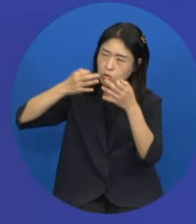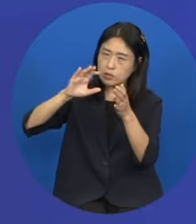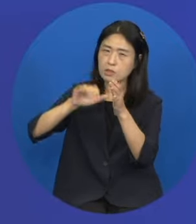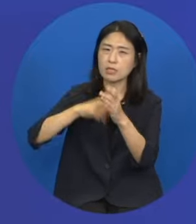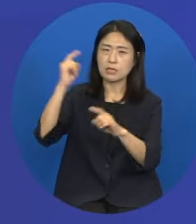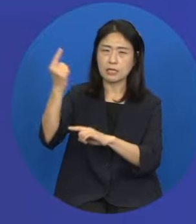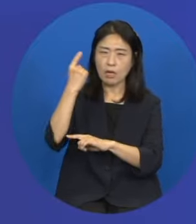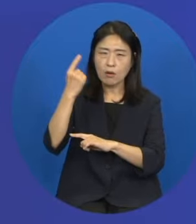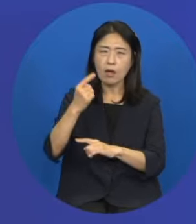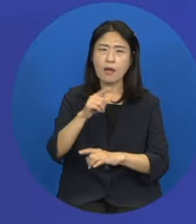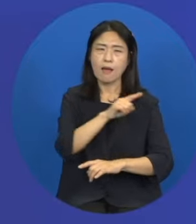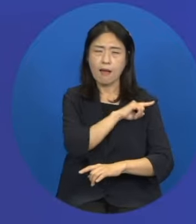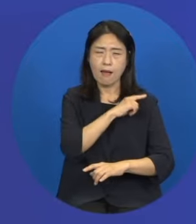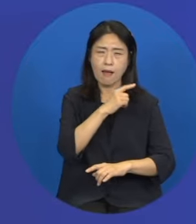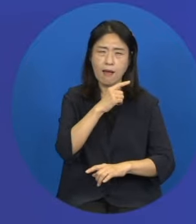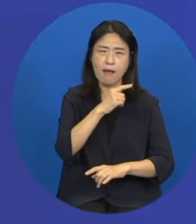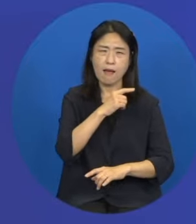왜요?